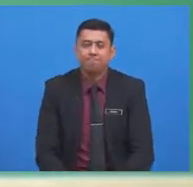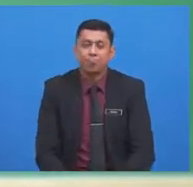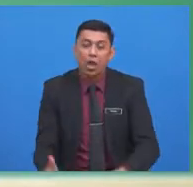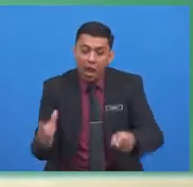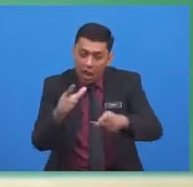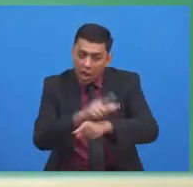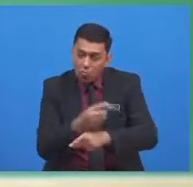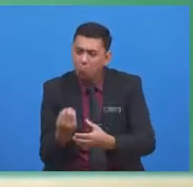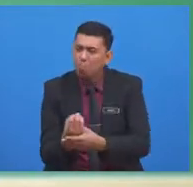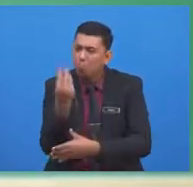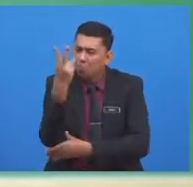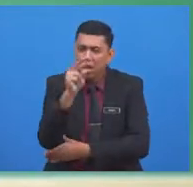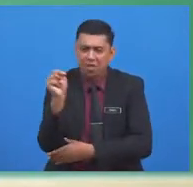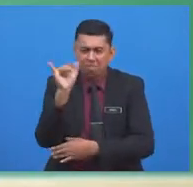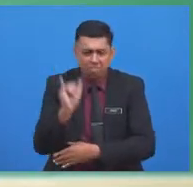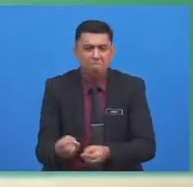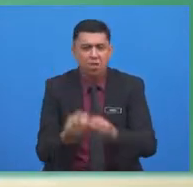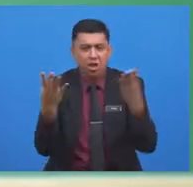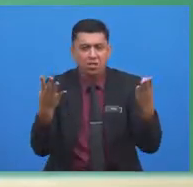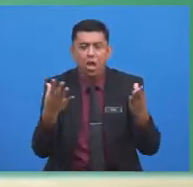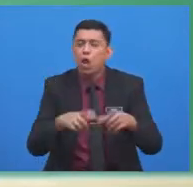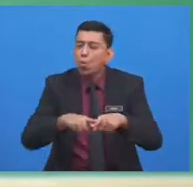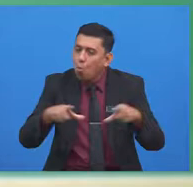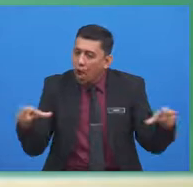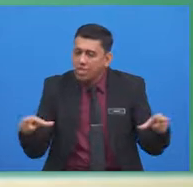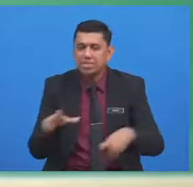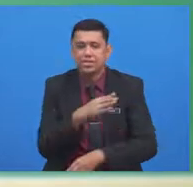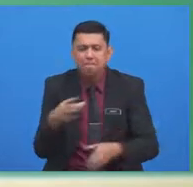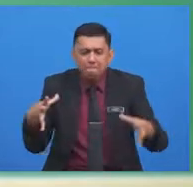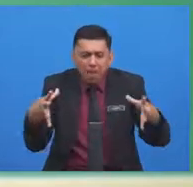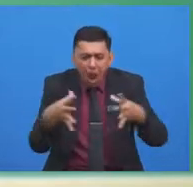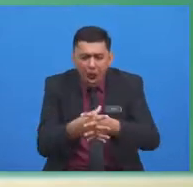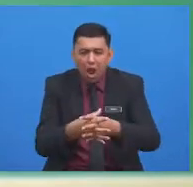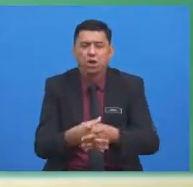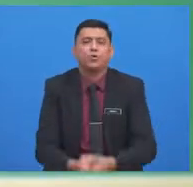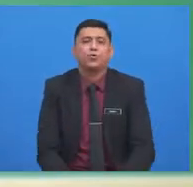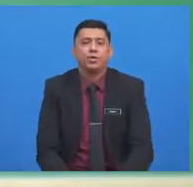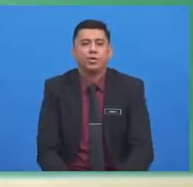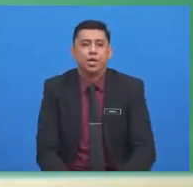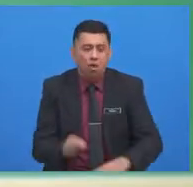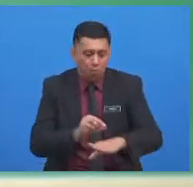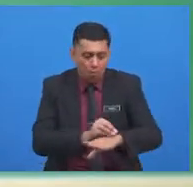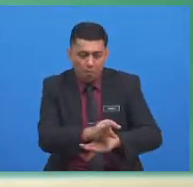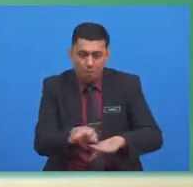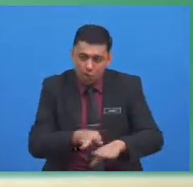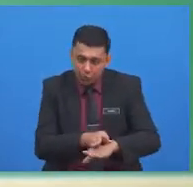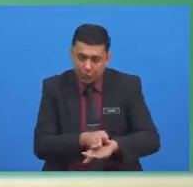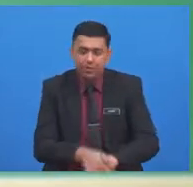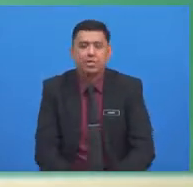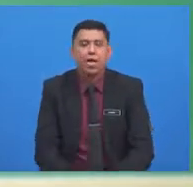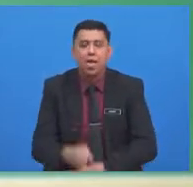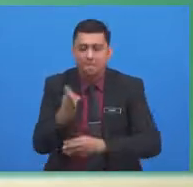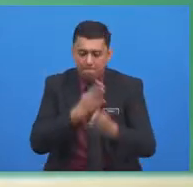Litupan tumbuh-tumbuhan yang banyak, luas, padat akan mempengaruhi luluh hawa